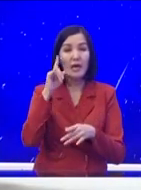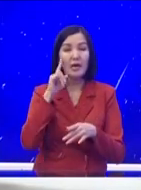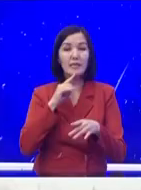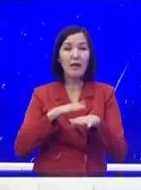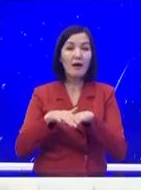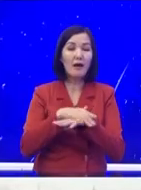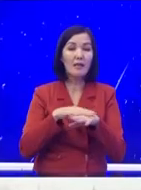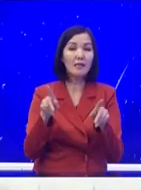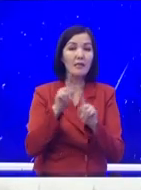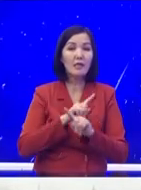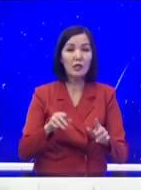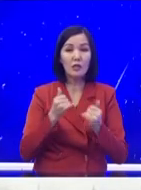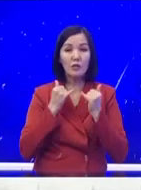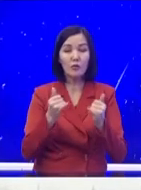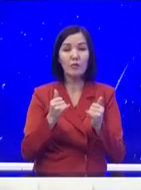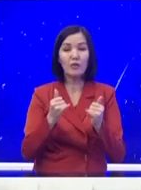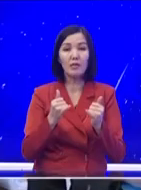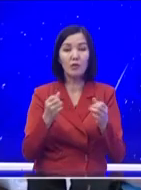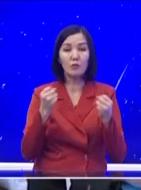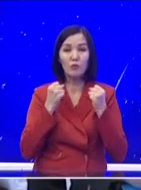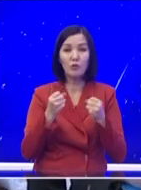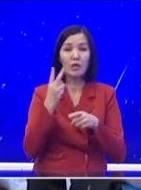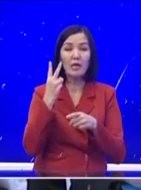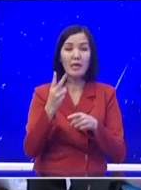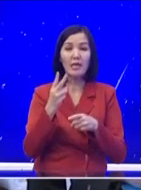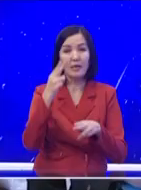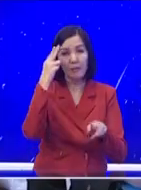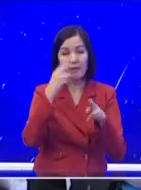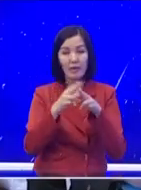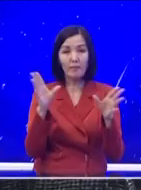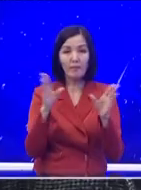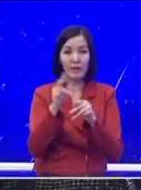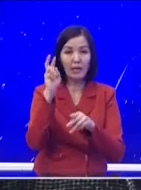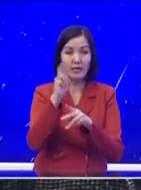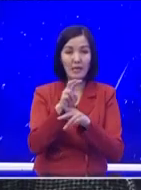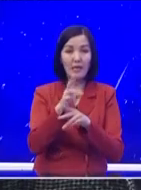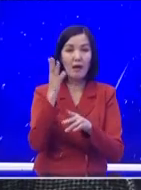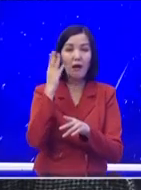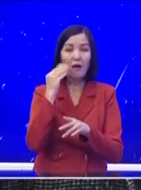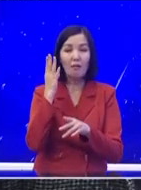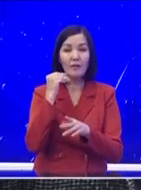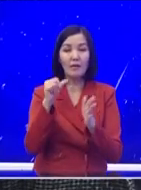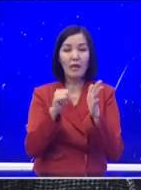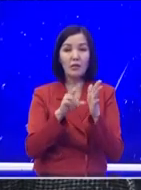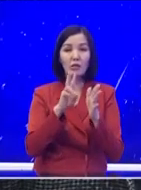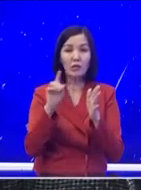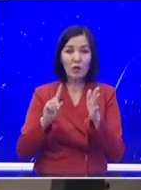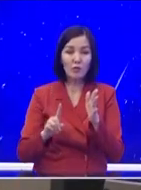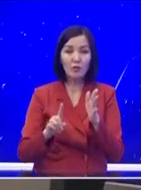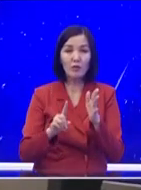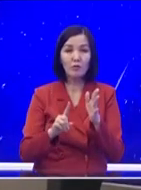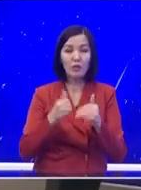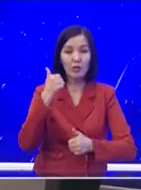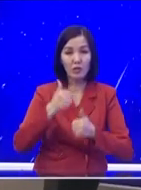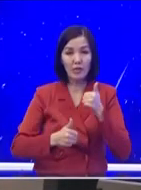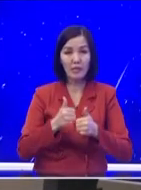айрықша құрметтейтін спортшы бұл ретте қос бірдей бауырын ерте келіпті. Олар Алматыда 6 наурызда өтетін